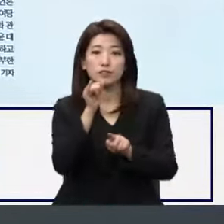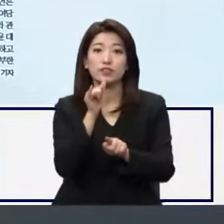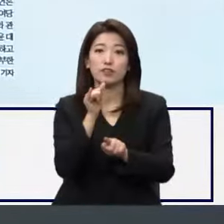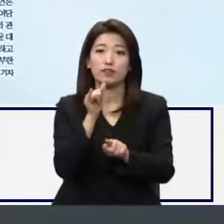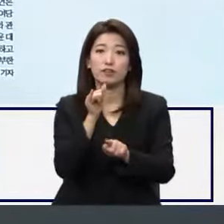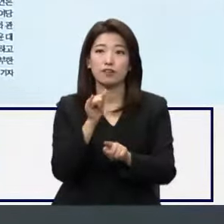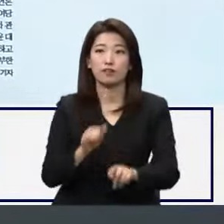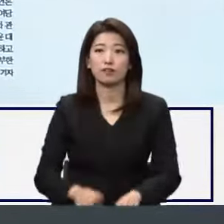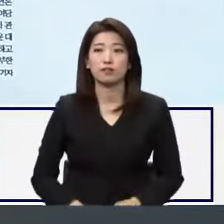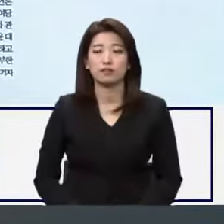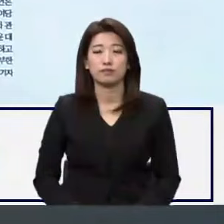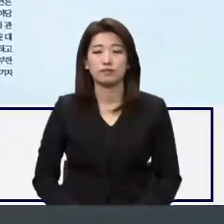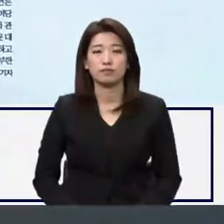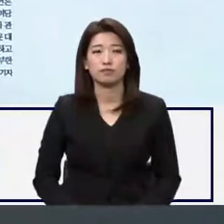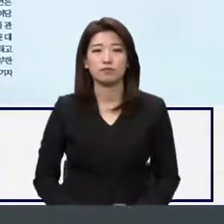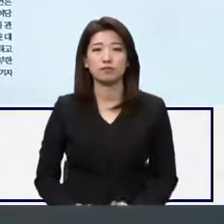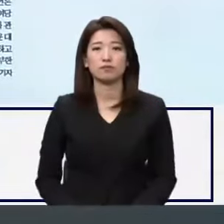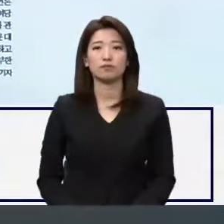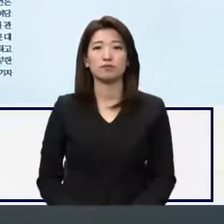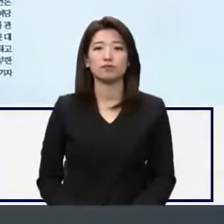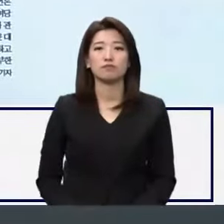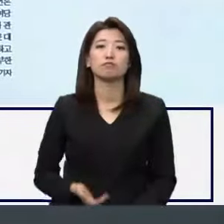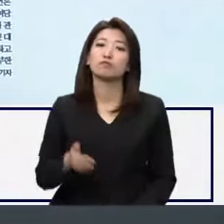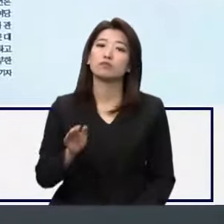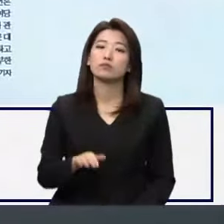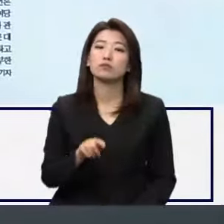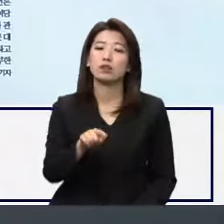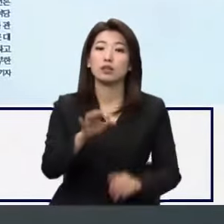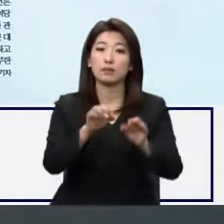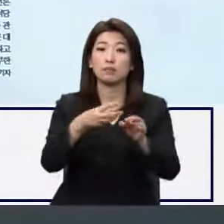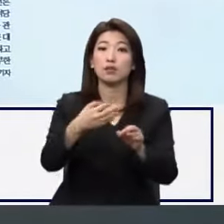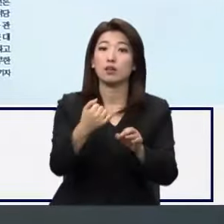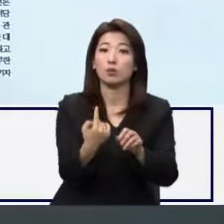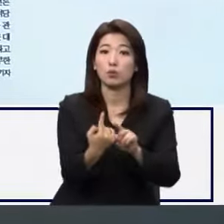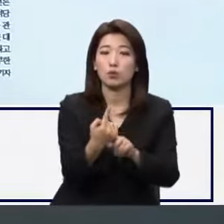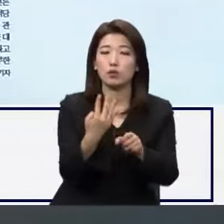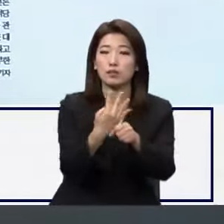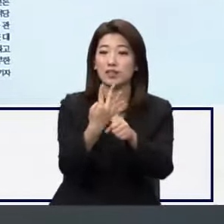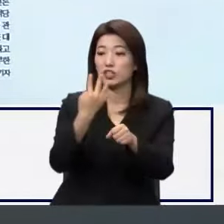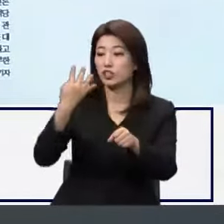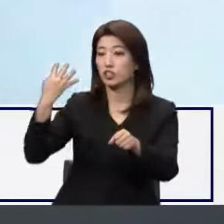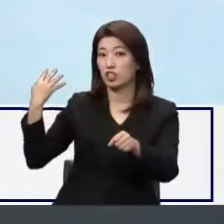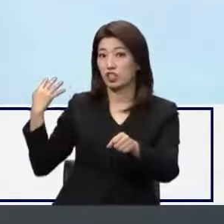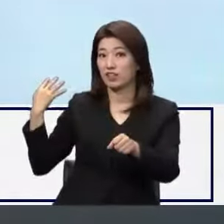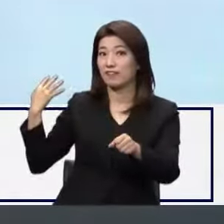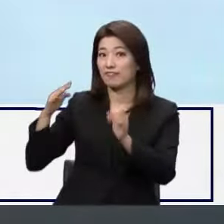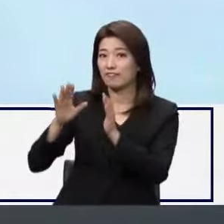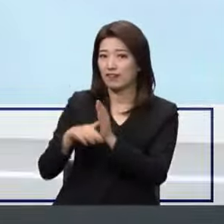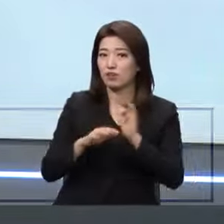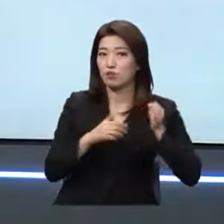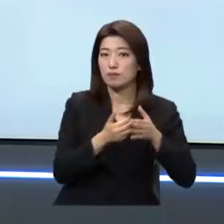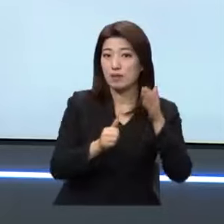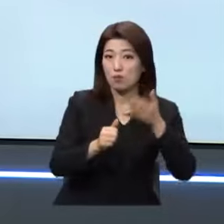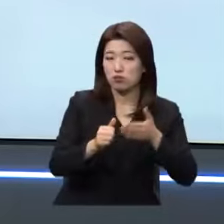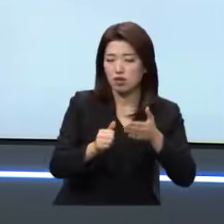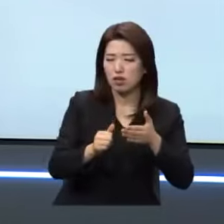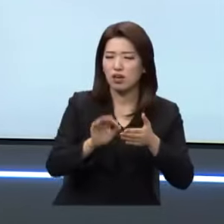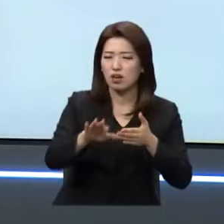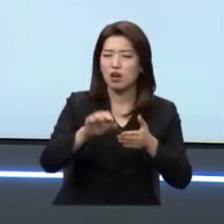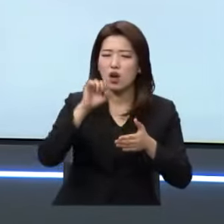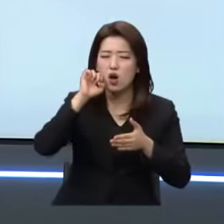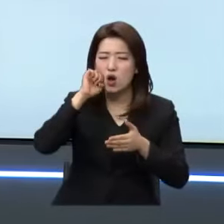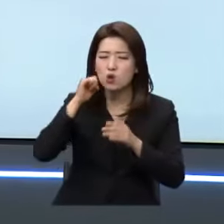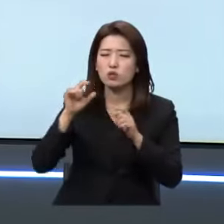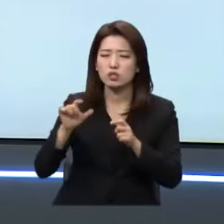수락하는 거 같은데 사실 지난 번에 2020년에도 험지를 좀 출마해 주십시오는 요구를 받았었어요 그때